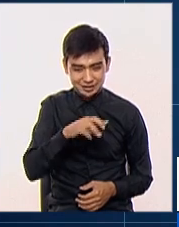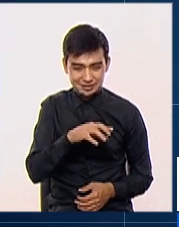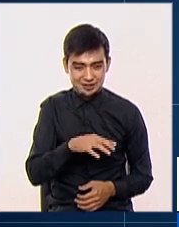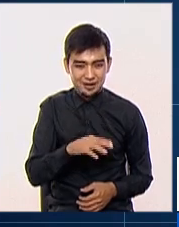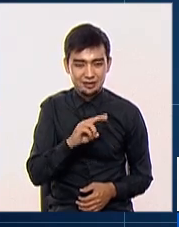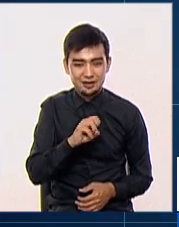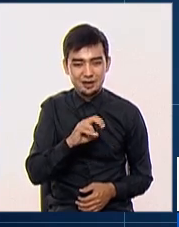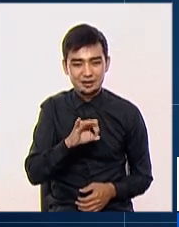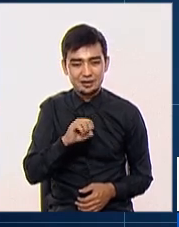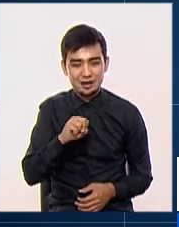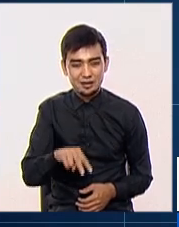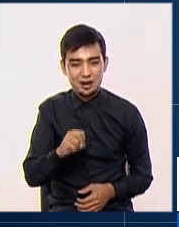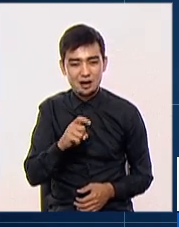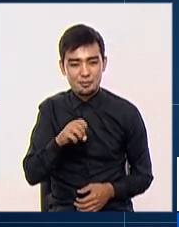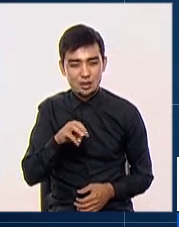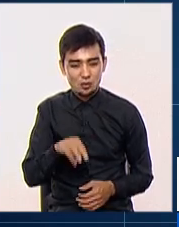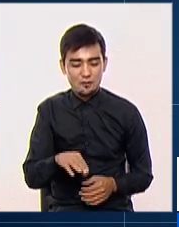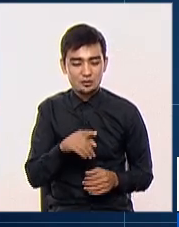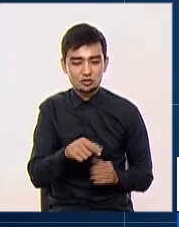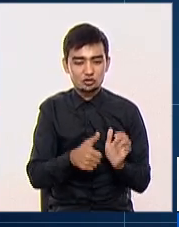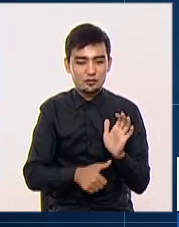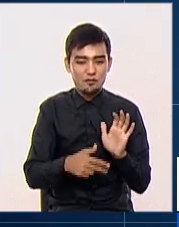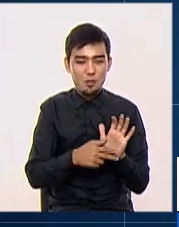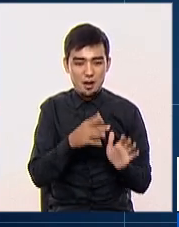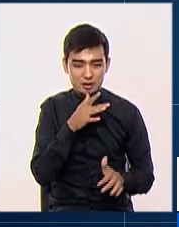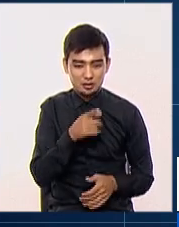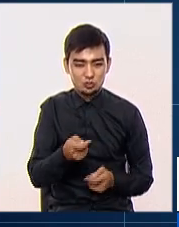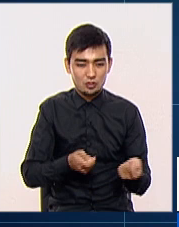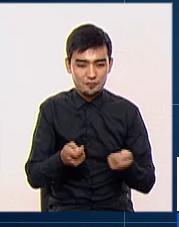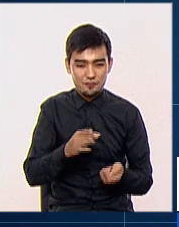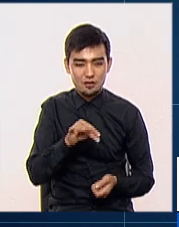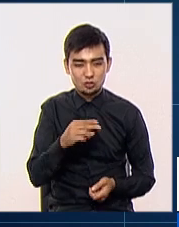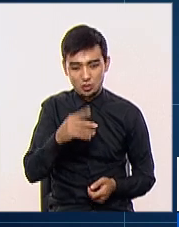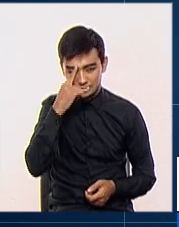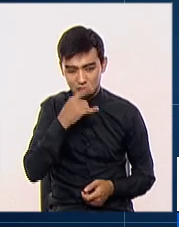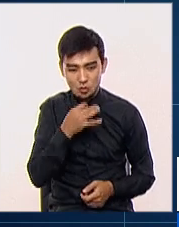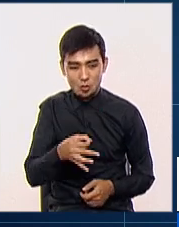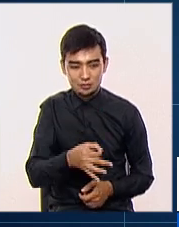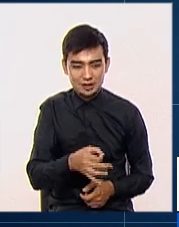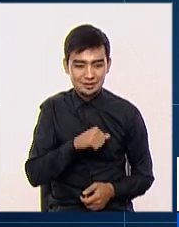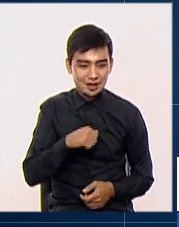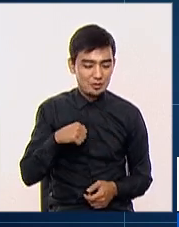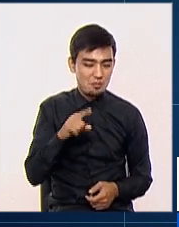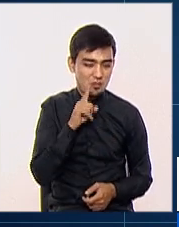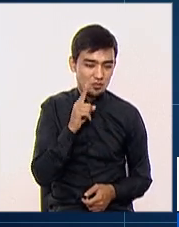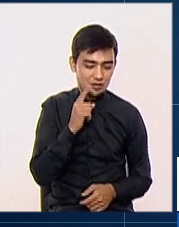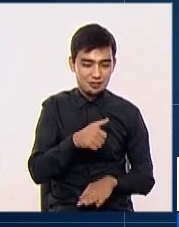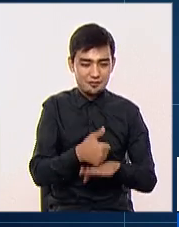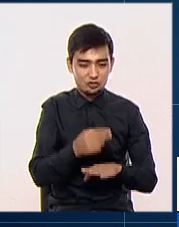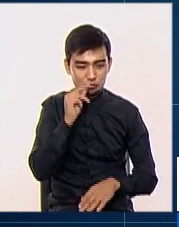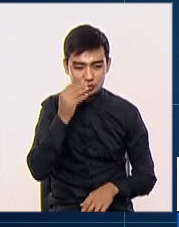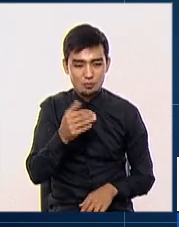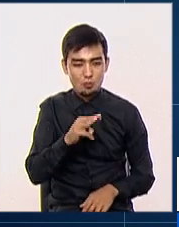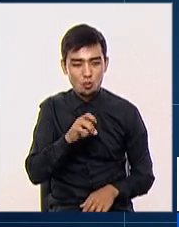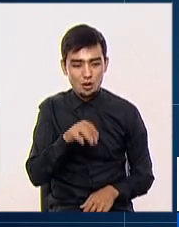является Даниал Ахметов. Ему 68 лет. Он руководит Восточно-Казахстанской областью. А самый молодой – глава Шымкента Мурат Айтенов.